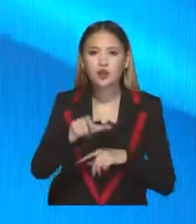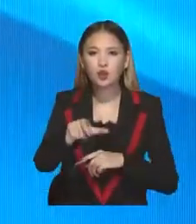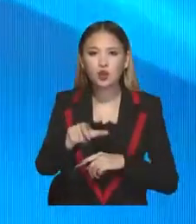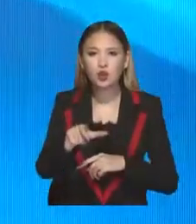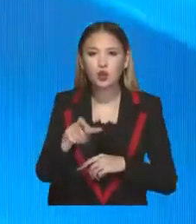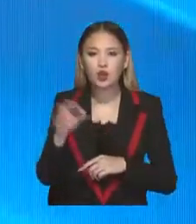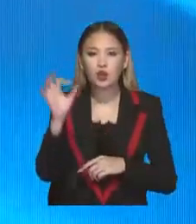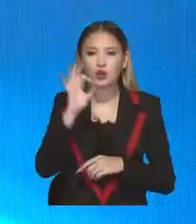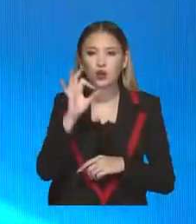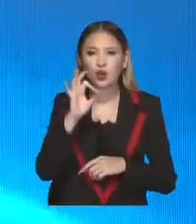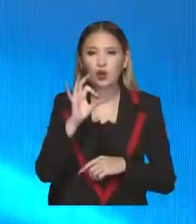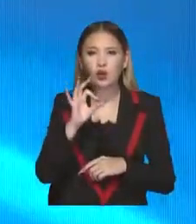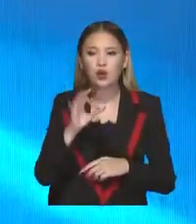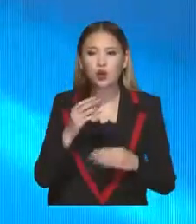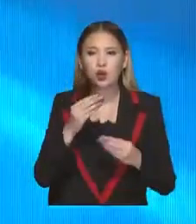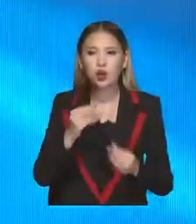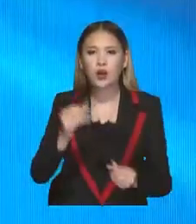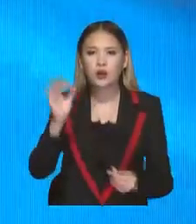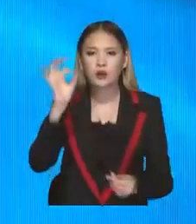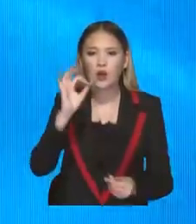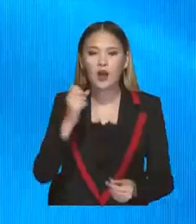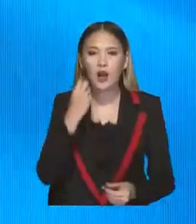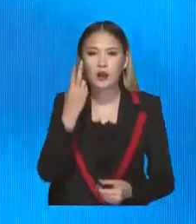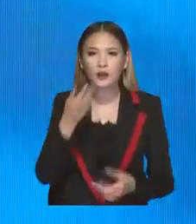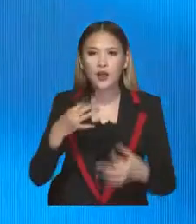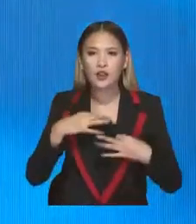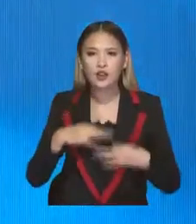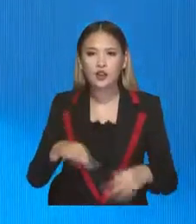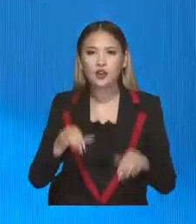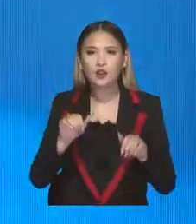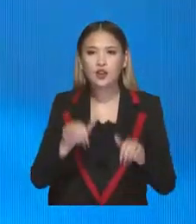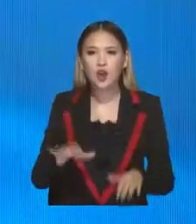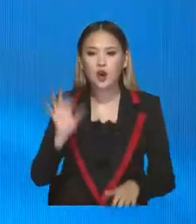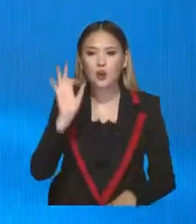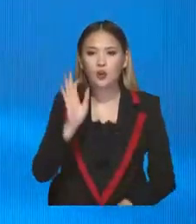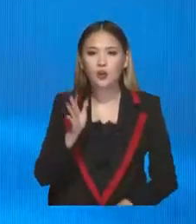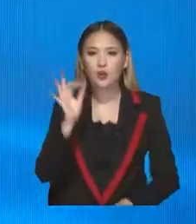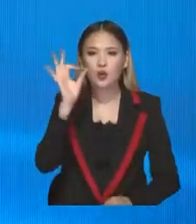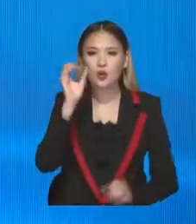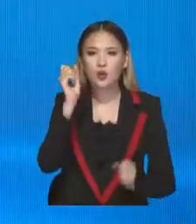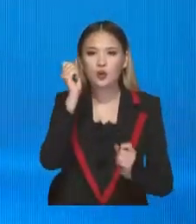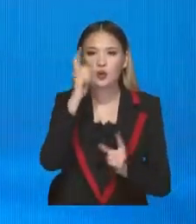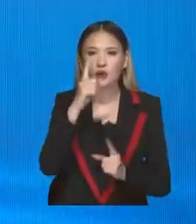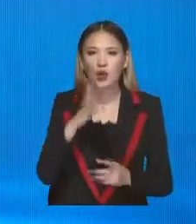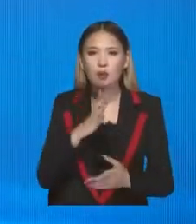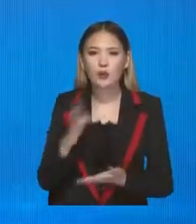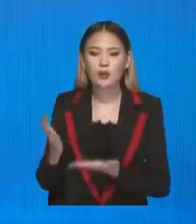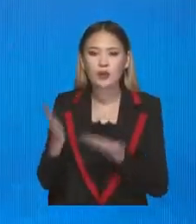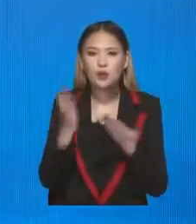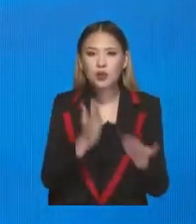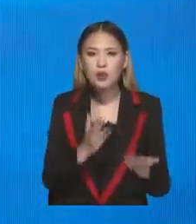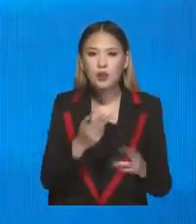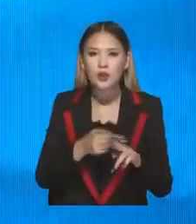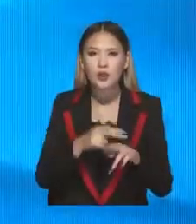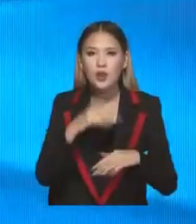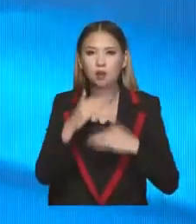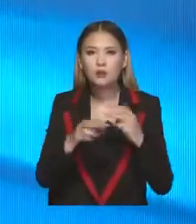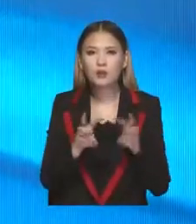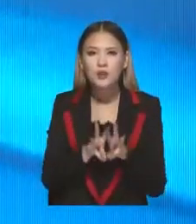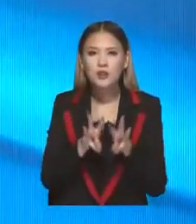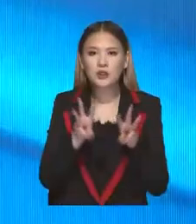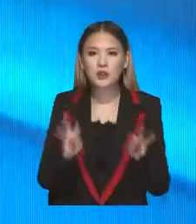жыры ұзаққа созылған жол мәселесі қашан шешіледі? Сарапшылар шақырған болатын біз. Индустрия және инфрақұрылымдық даму